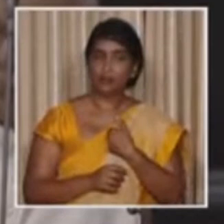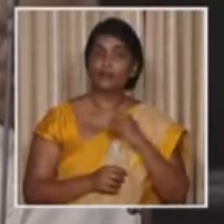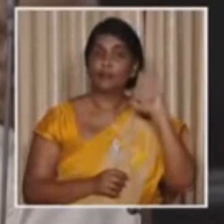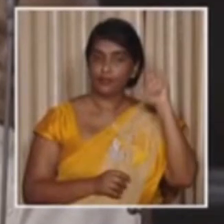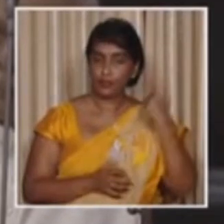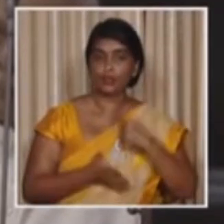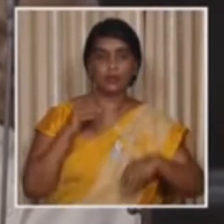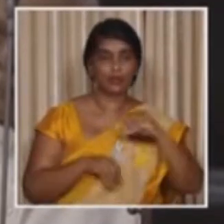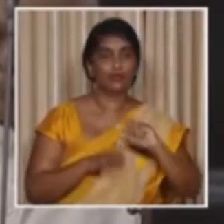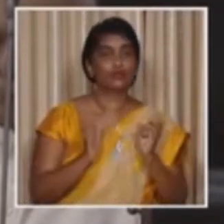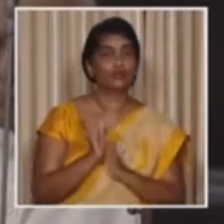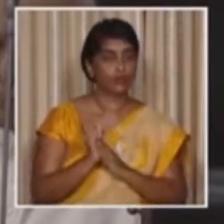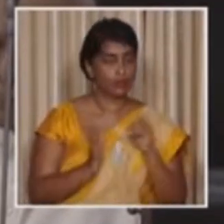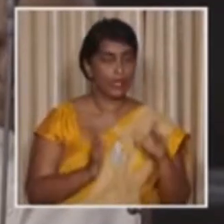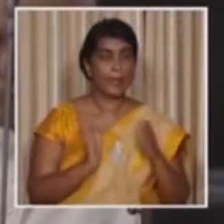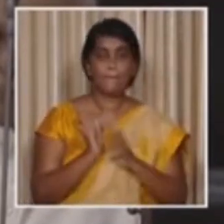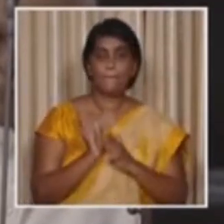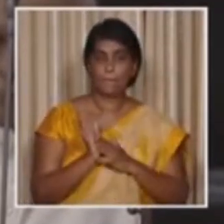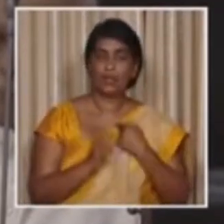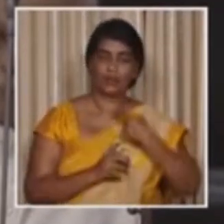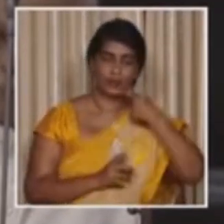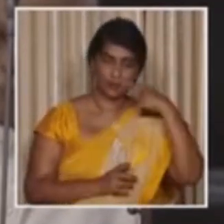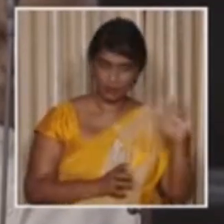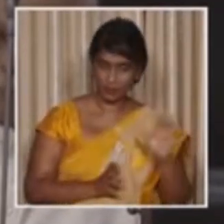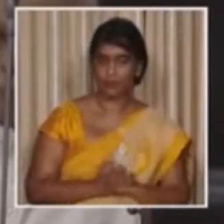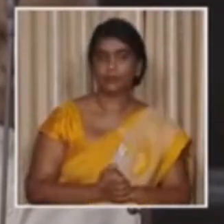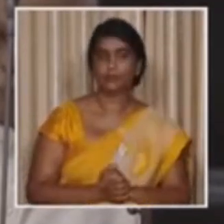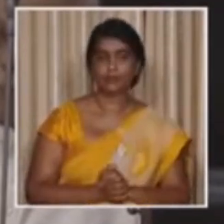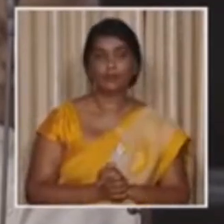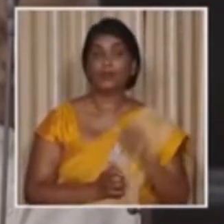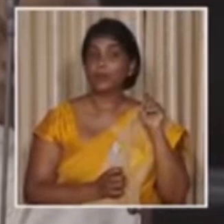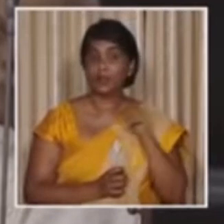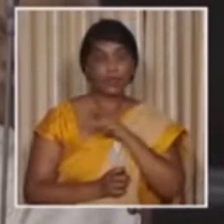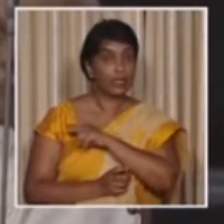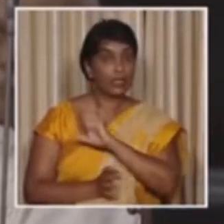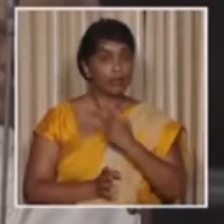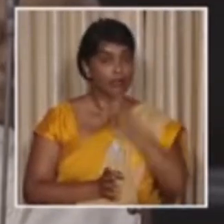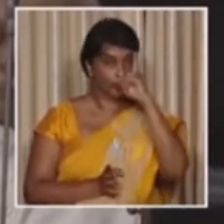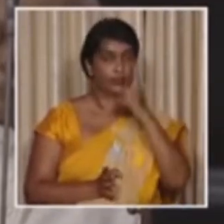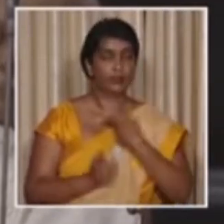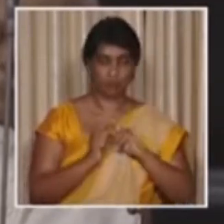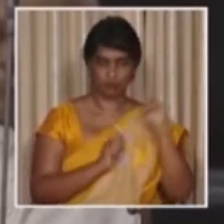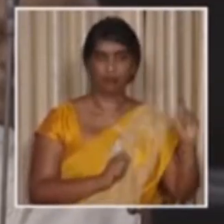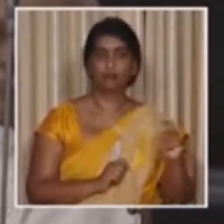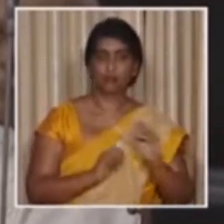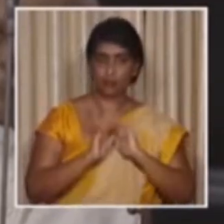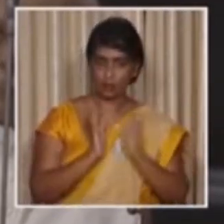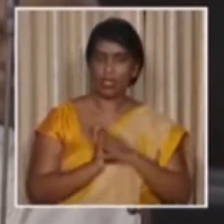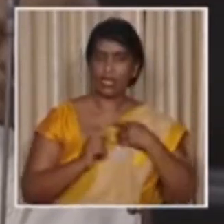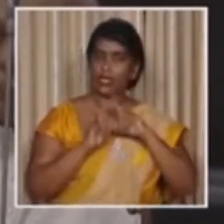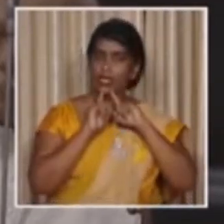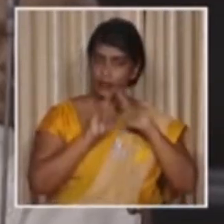විශේෂයෙන්ම මැතිවරණ කොමිසමේ සමාජිකයන්ට දැනුම් දුන්නා. එතුමා නෙමෙයි ඉස්සෙල්ලද මමයි දුන්නේ. මම ඒ කාරණා ඔක්කොම එයාට